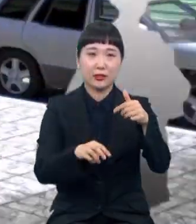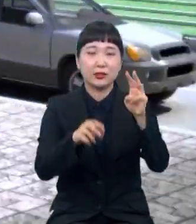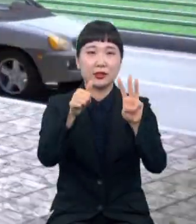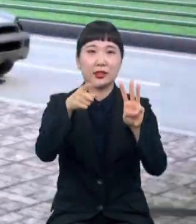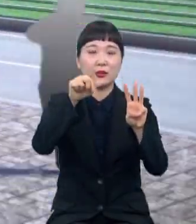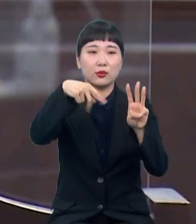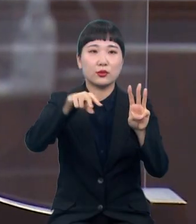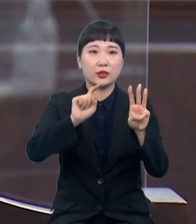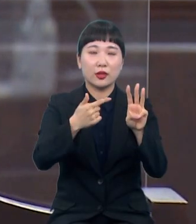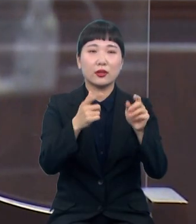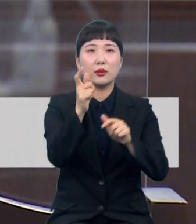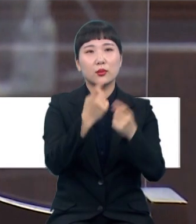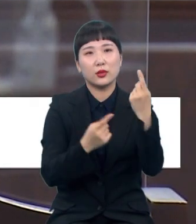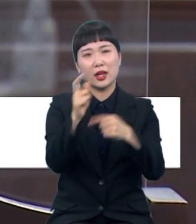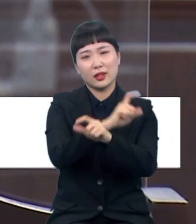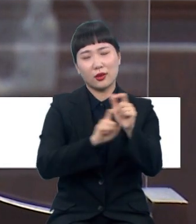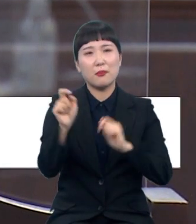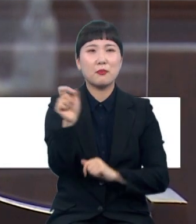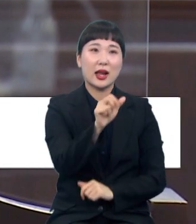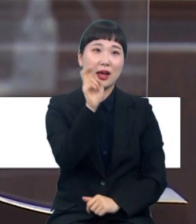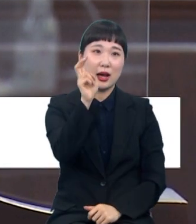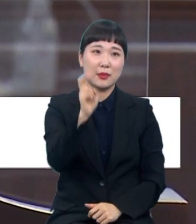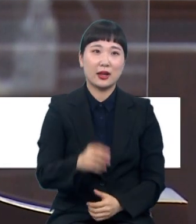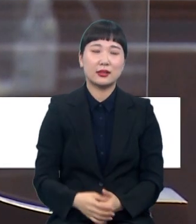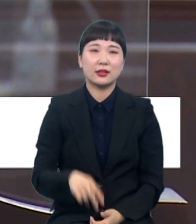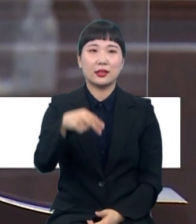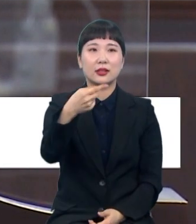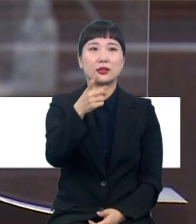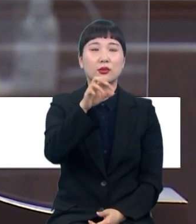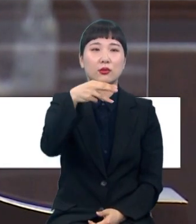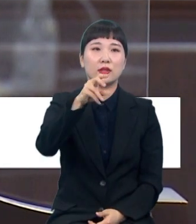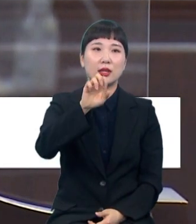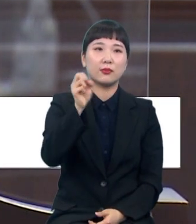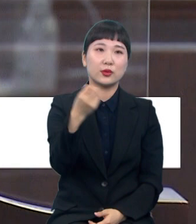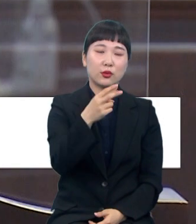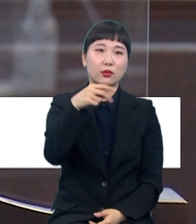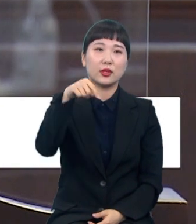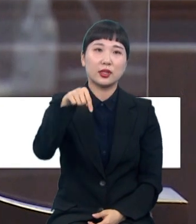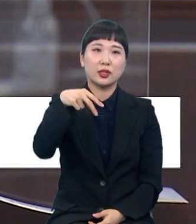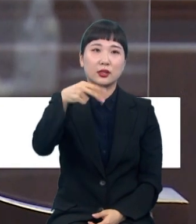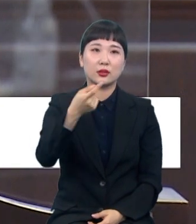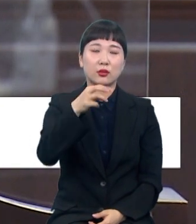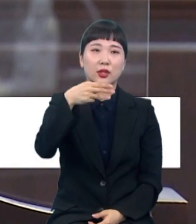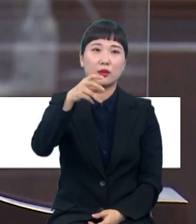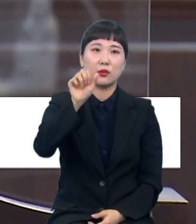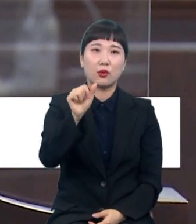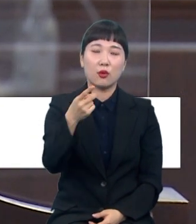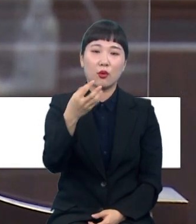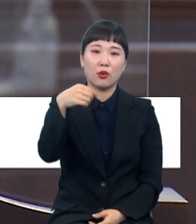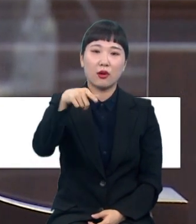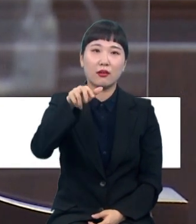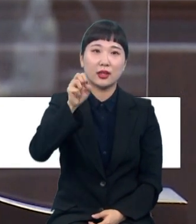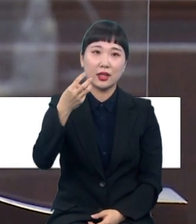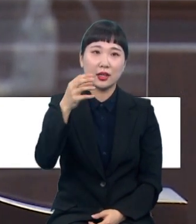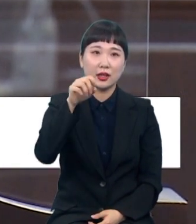강조했습니다. 송림 3거리, 송림 5거리 배다리 철교를 지나 동인천역으로